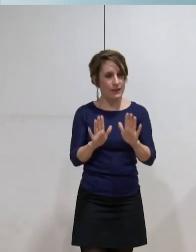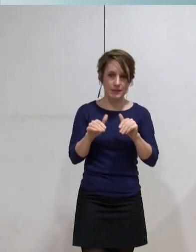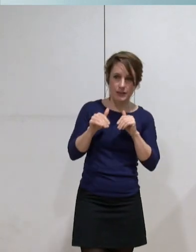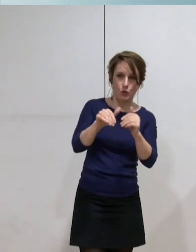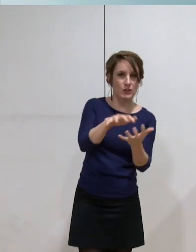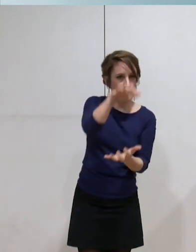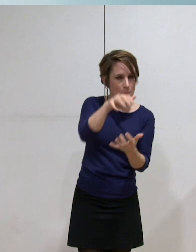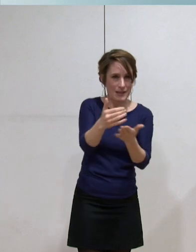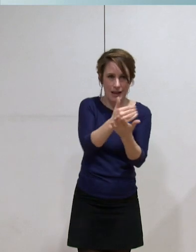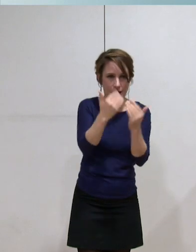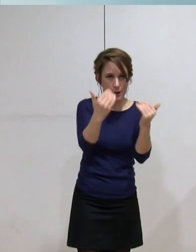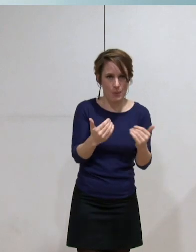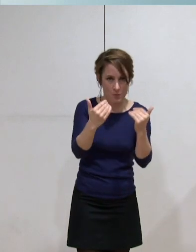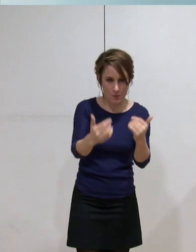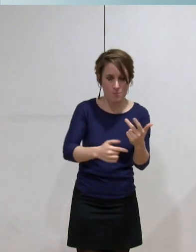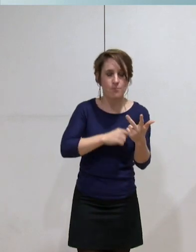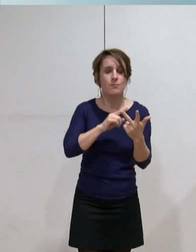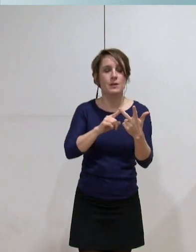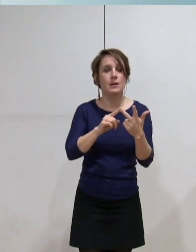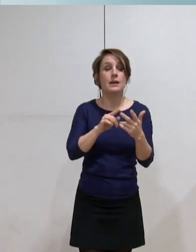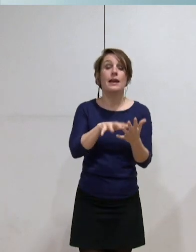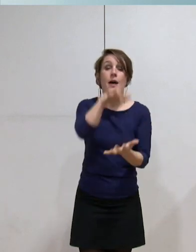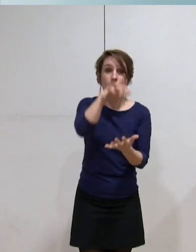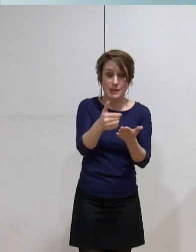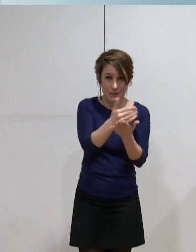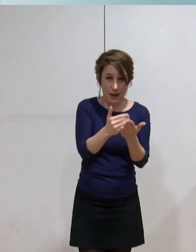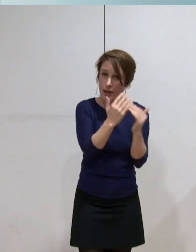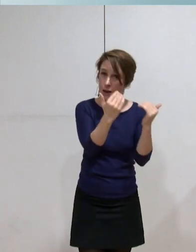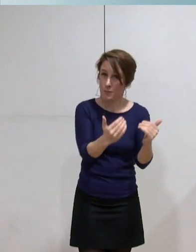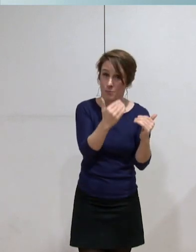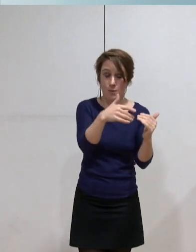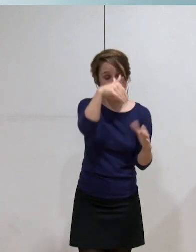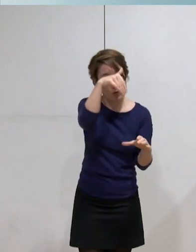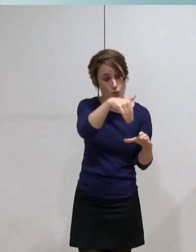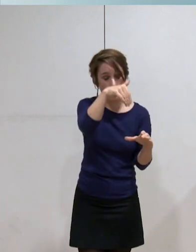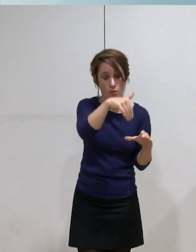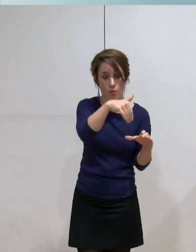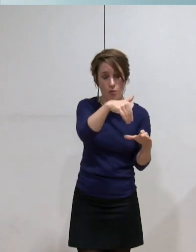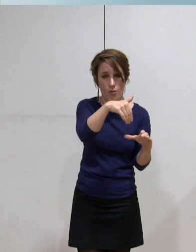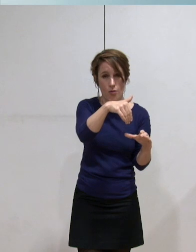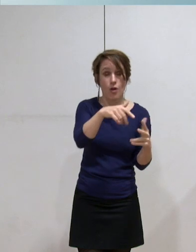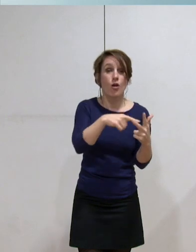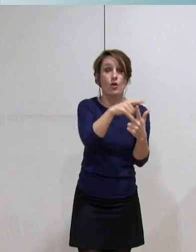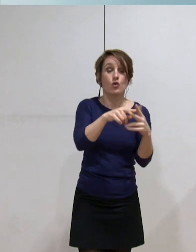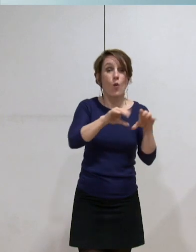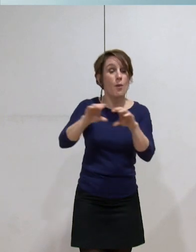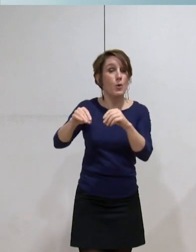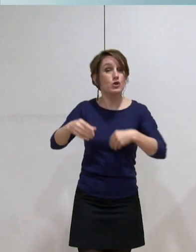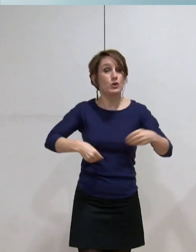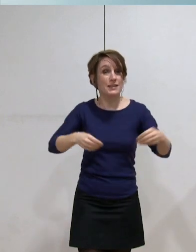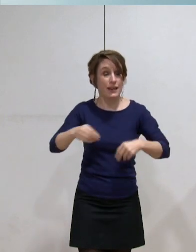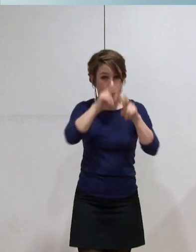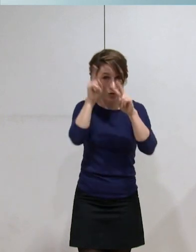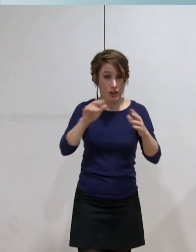masse salariale et au sein du maintien de cette cette masse salariale euh c'est euh trois suppressions de postes pour les